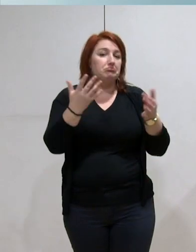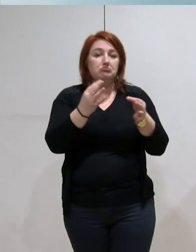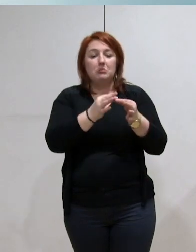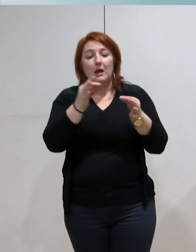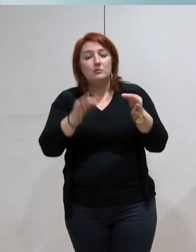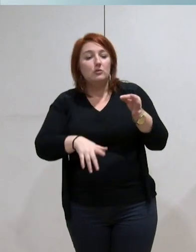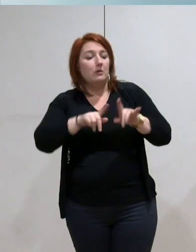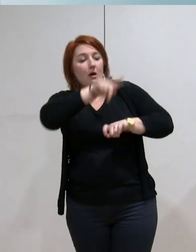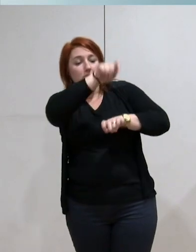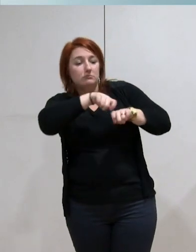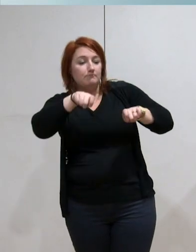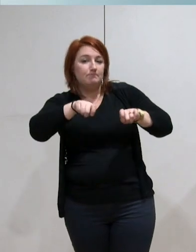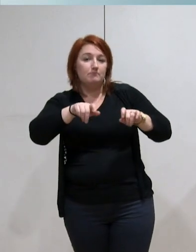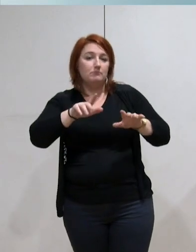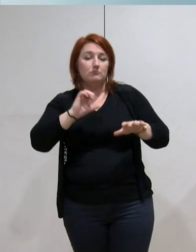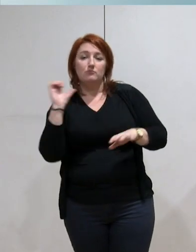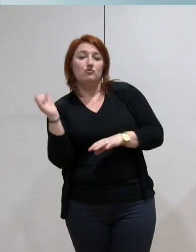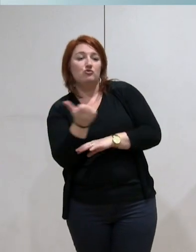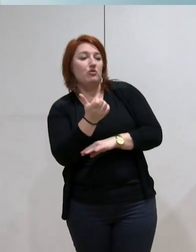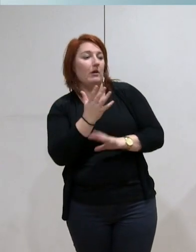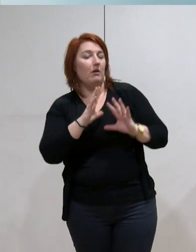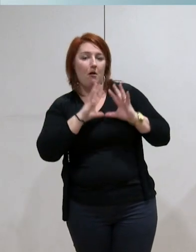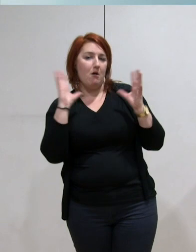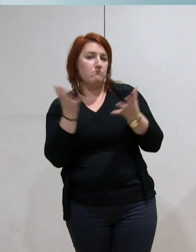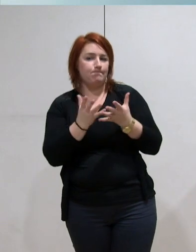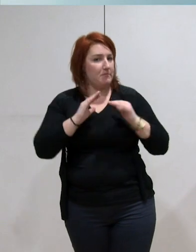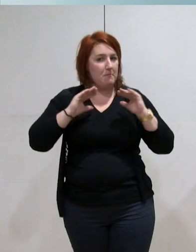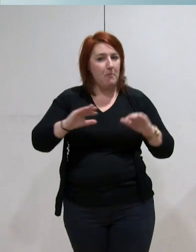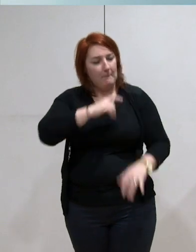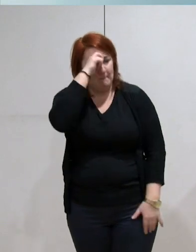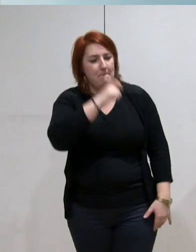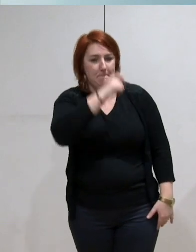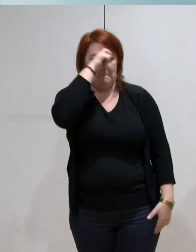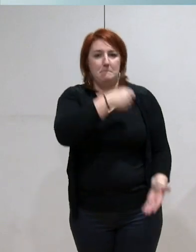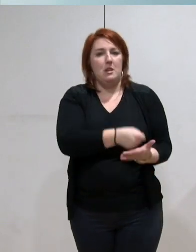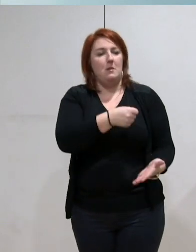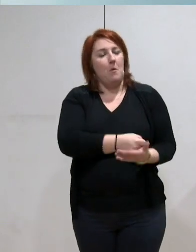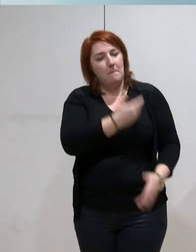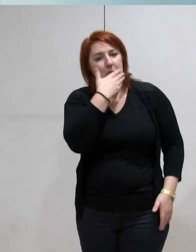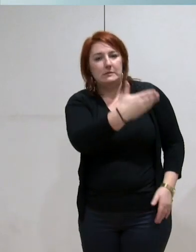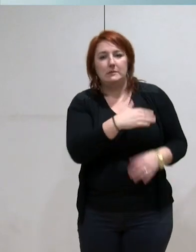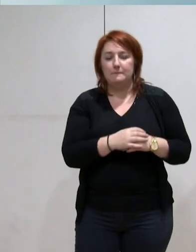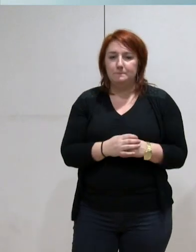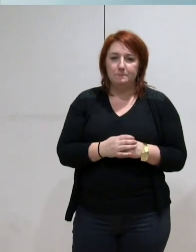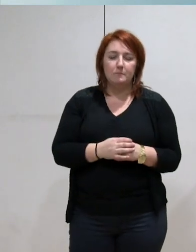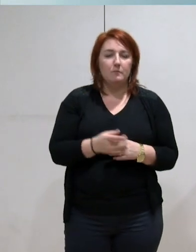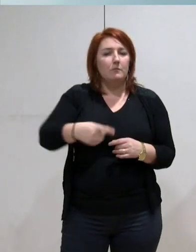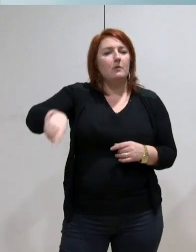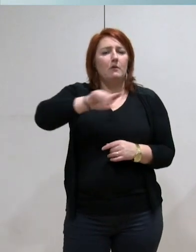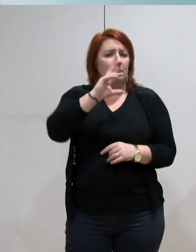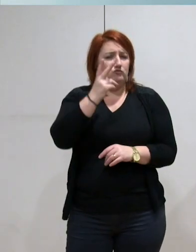appréciations que nous pouvons les uns et les autres porter sur ce budget vous l'aurez compris et dans le débat d'orientation